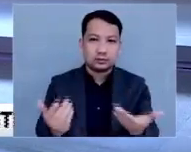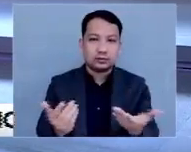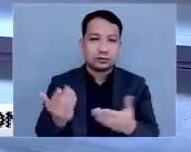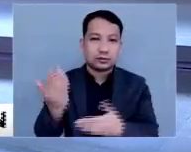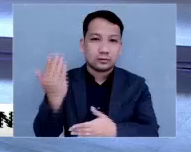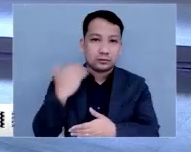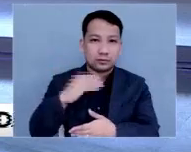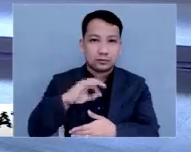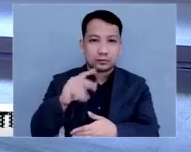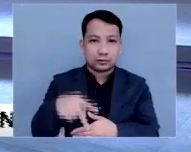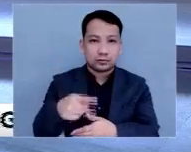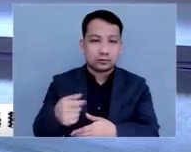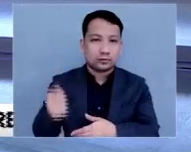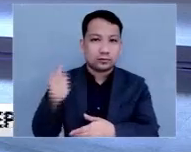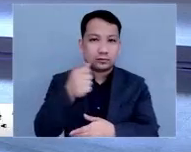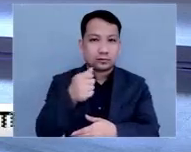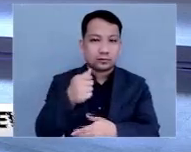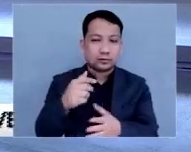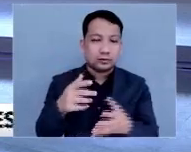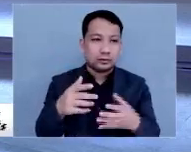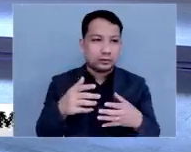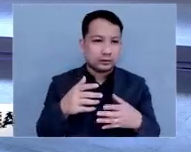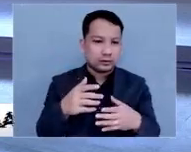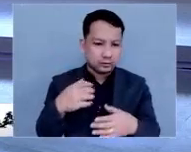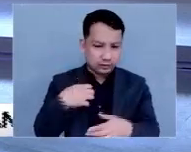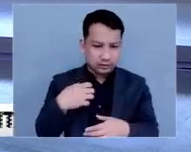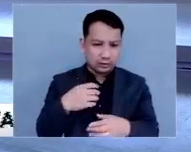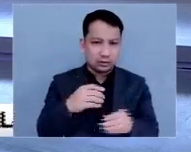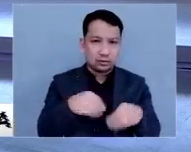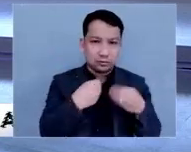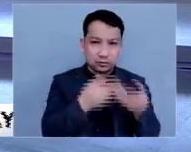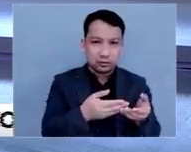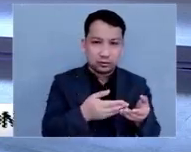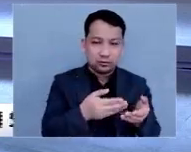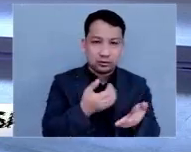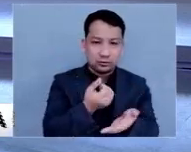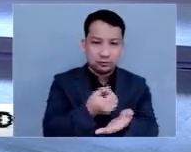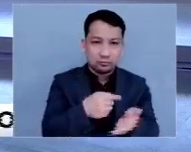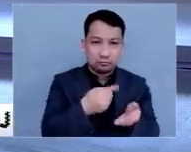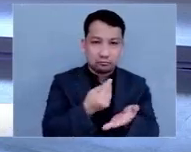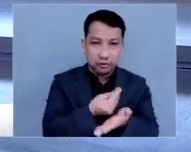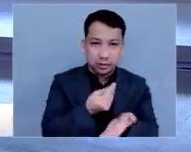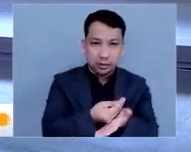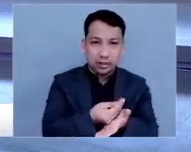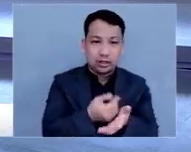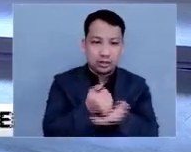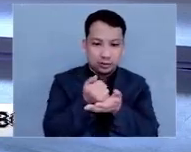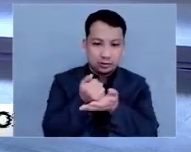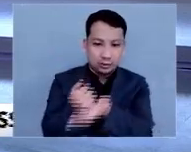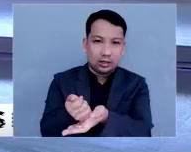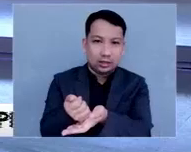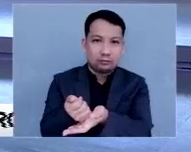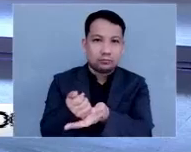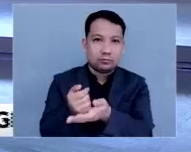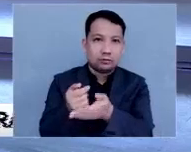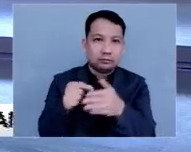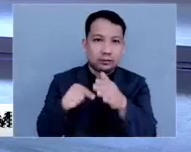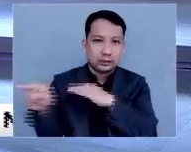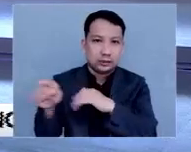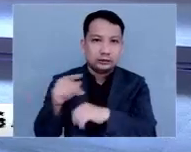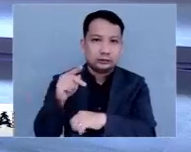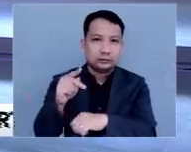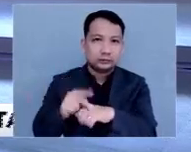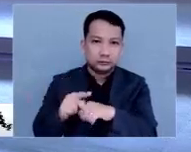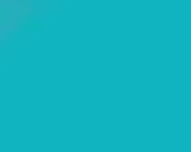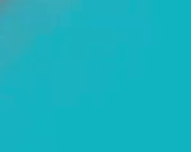PNP Chief tumanggap umano ng payola at tumulong sa pagtakas ni nago nasa frontline ng balita yan Simon